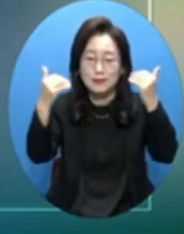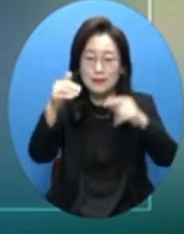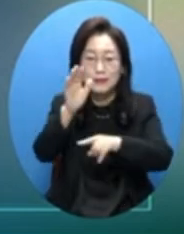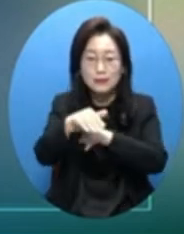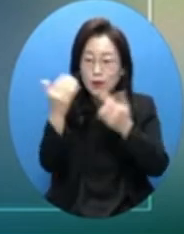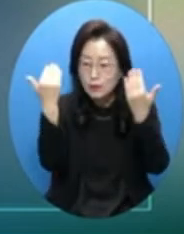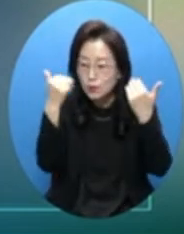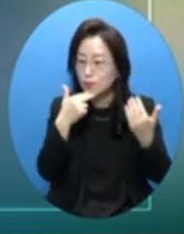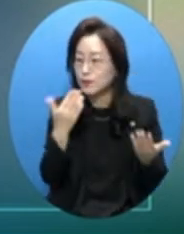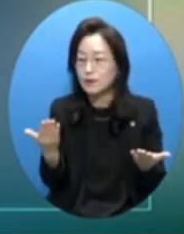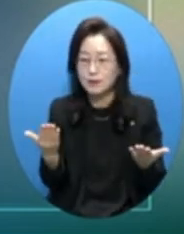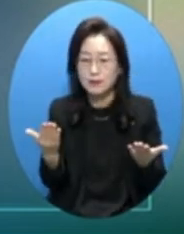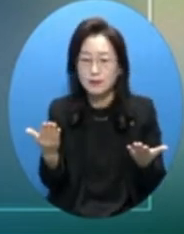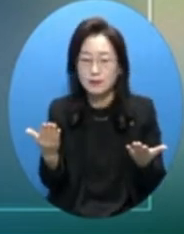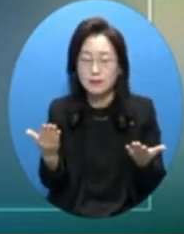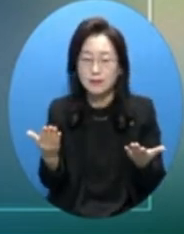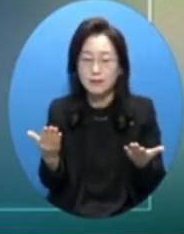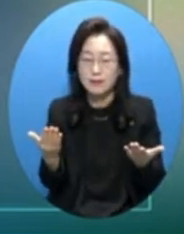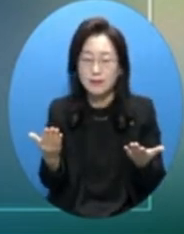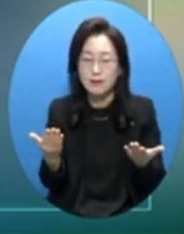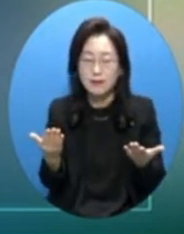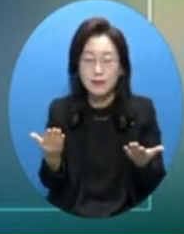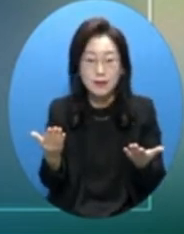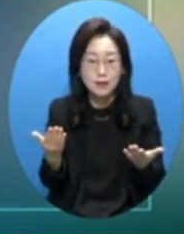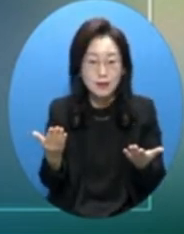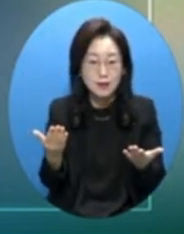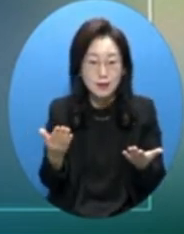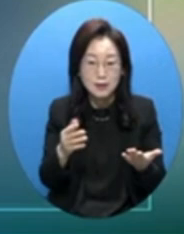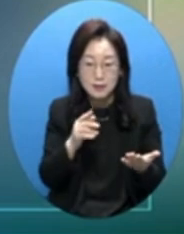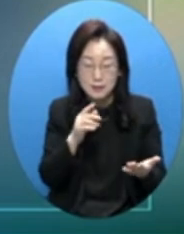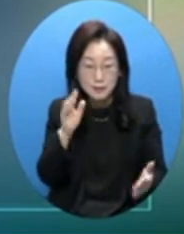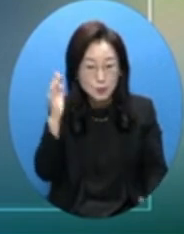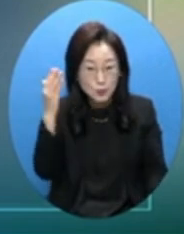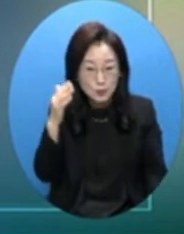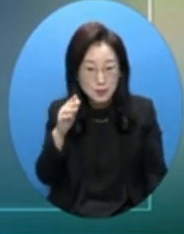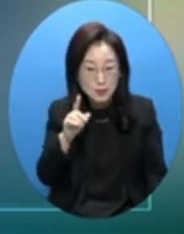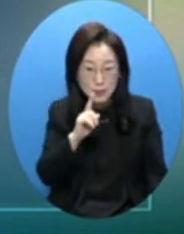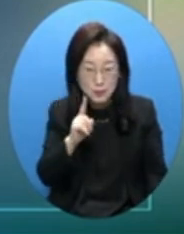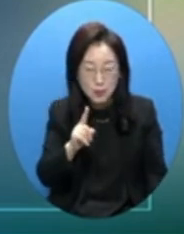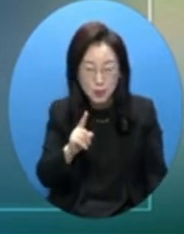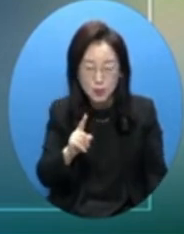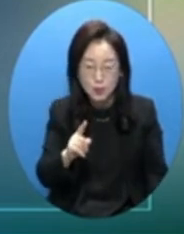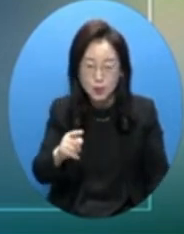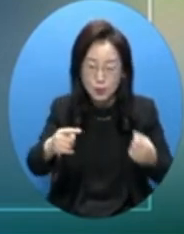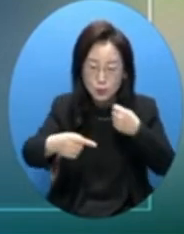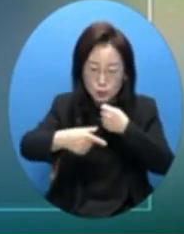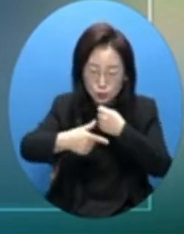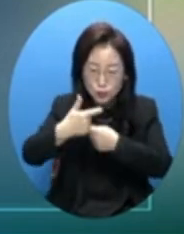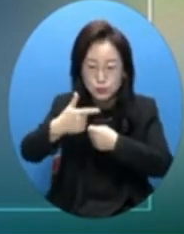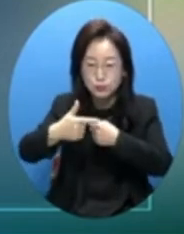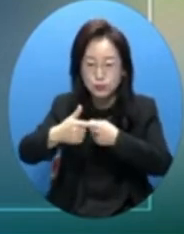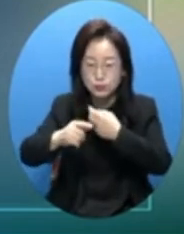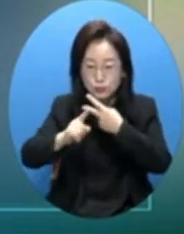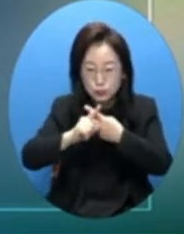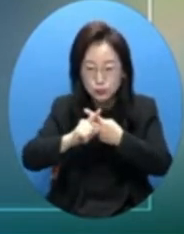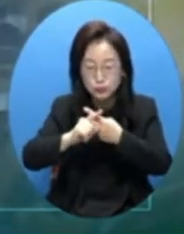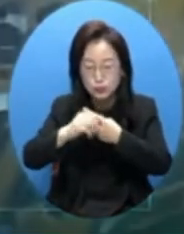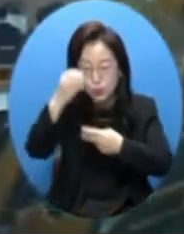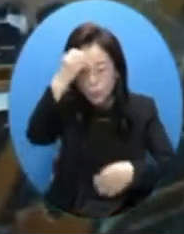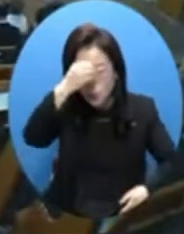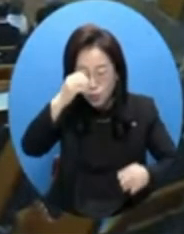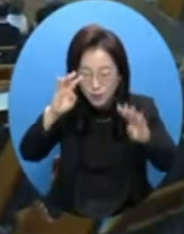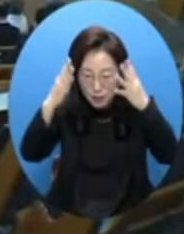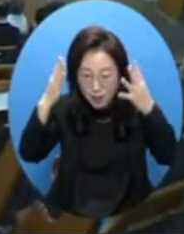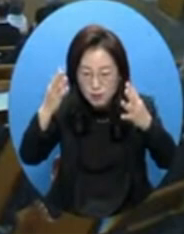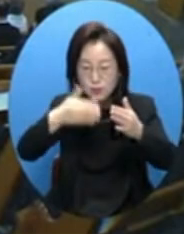시골에 합격 없어 가지고 요즘 우리를 말하면이 초중고대학 정식 교육을 못 받았습니다